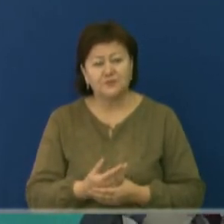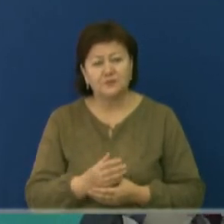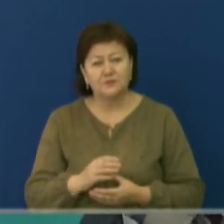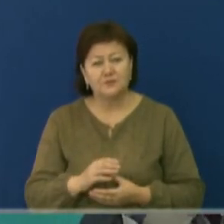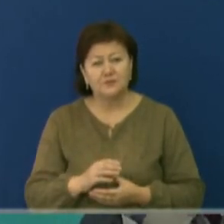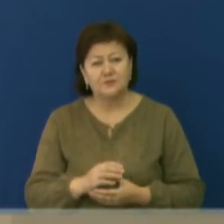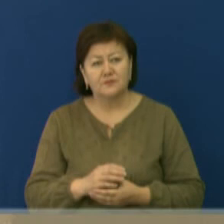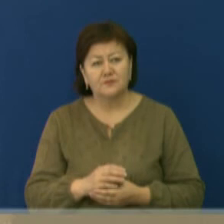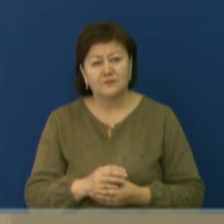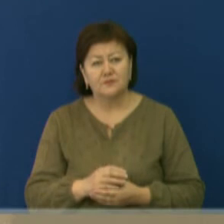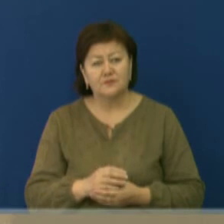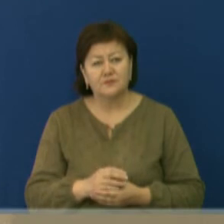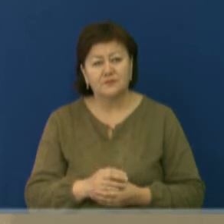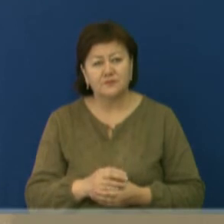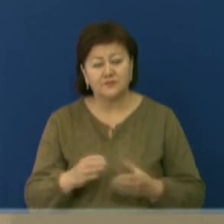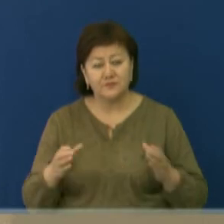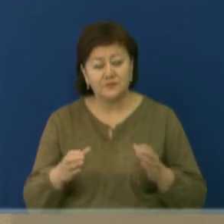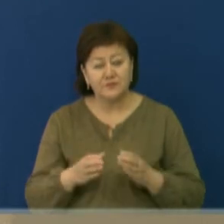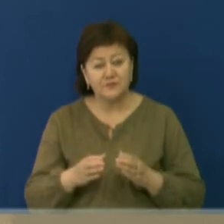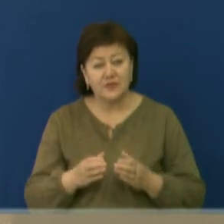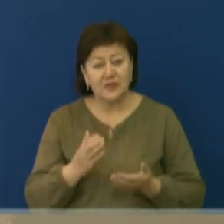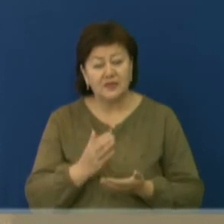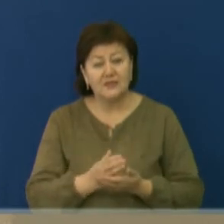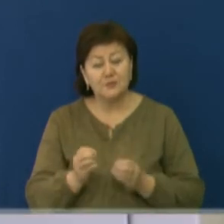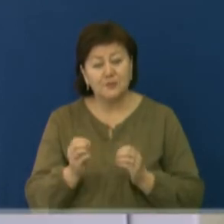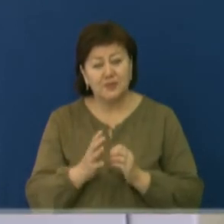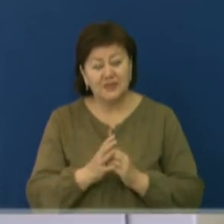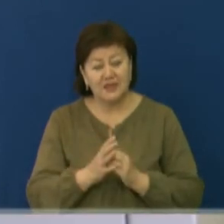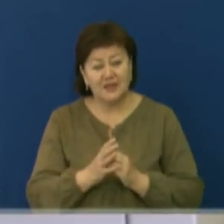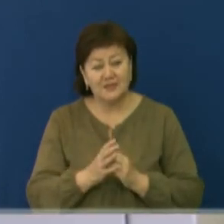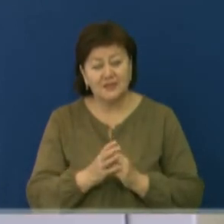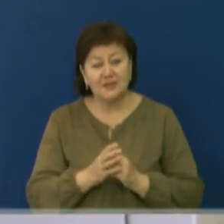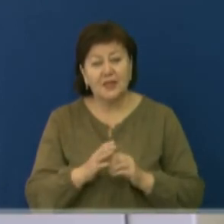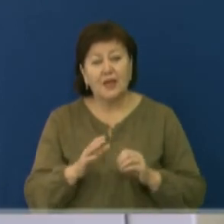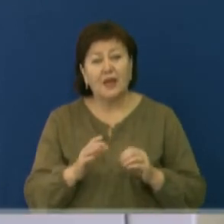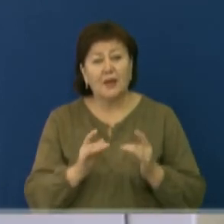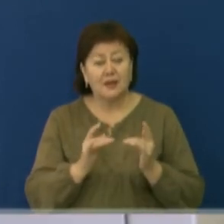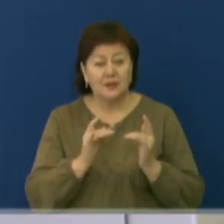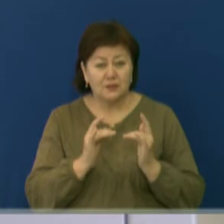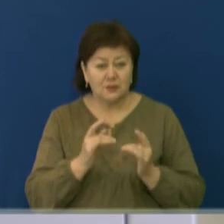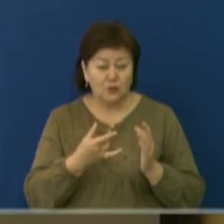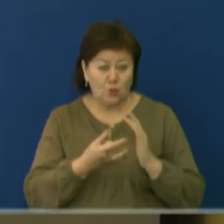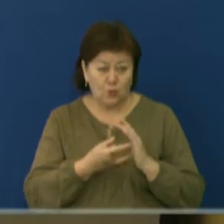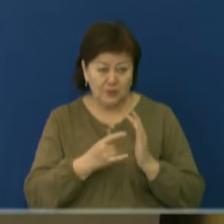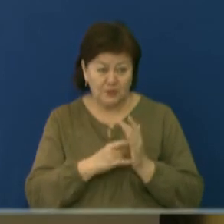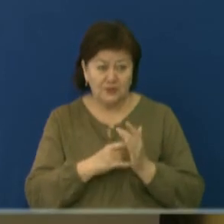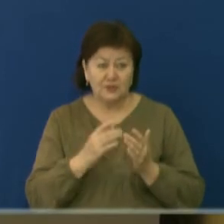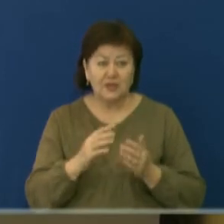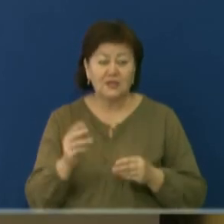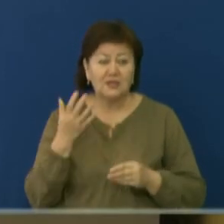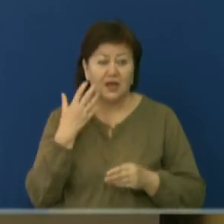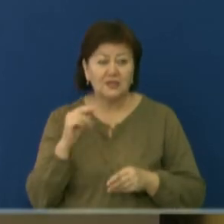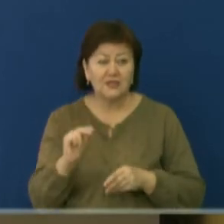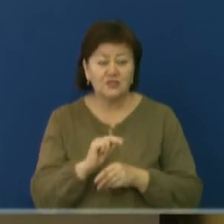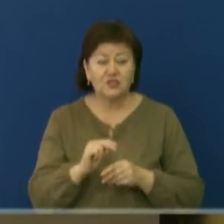картину здравоохранения. В отделении есть 15 одноместных полностью изолированных палат. Во время лечения пациенты будут находиться там